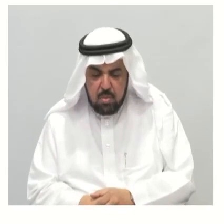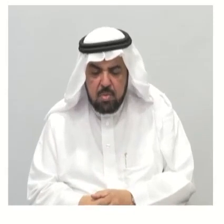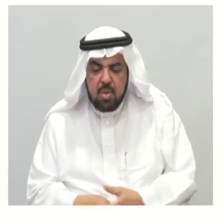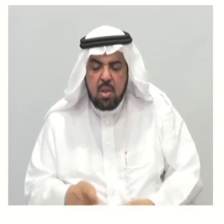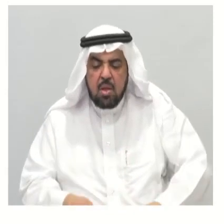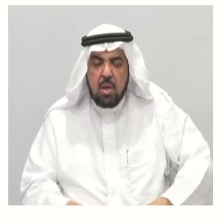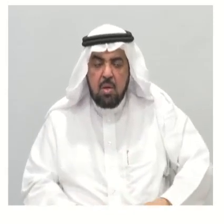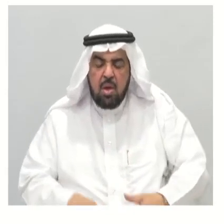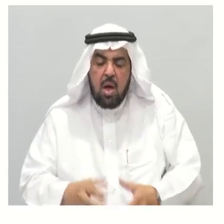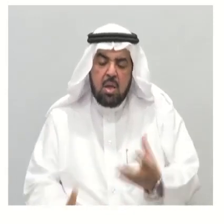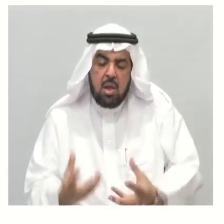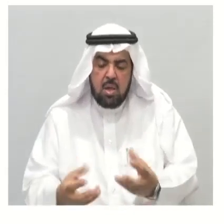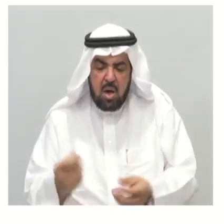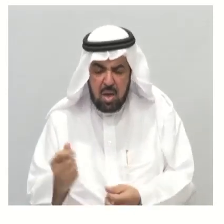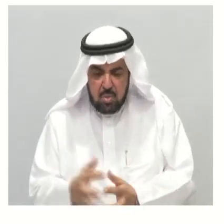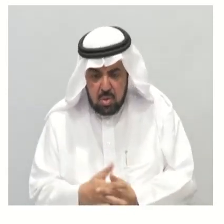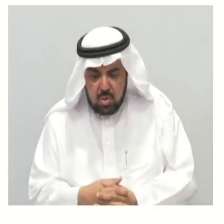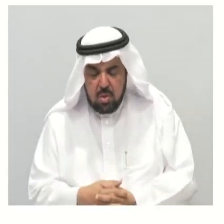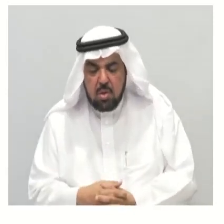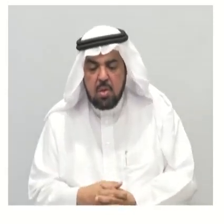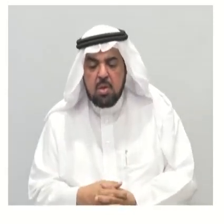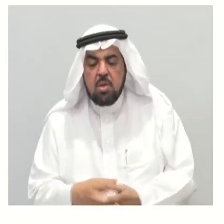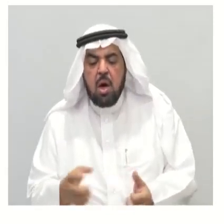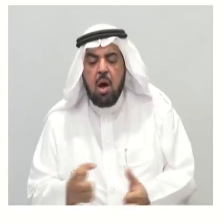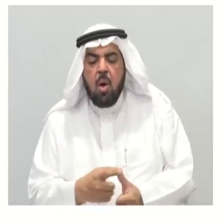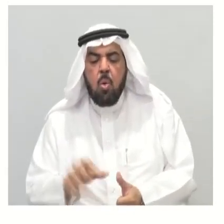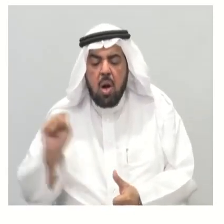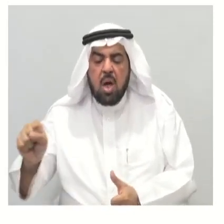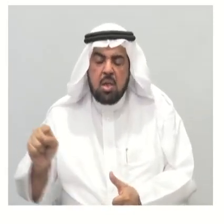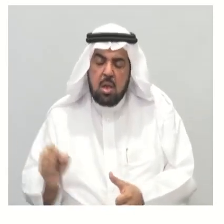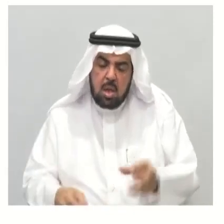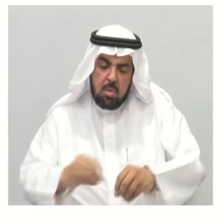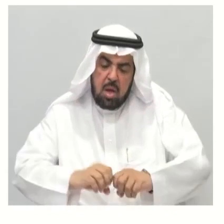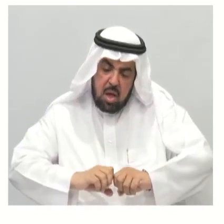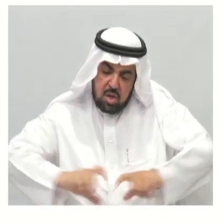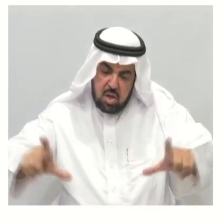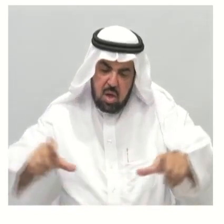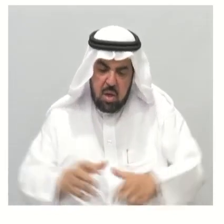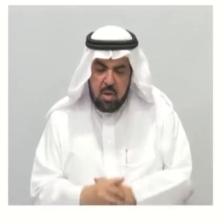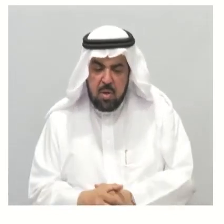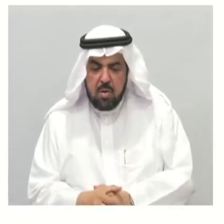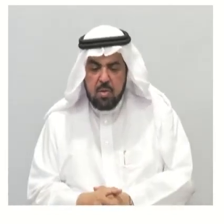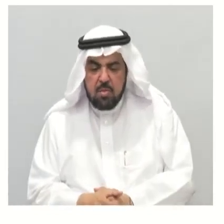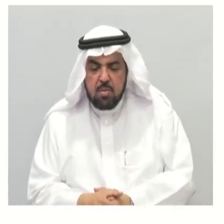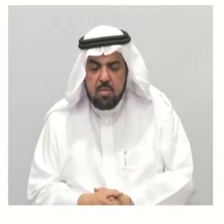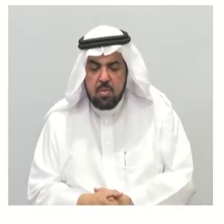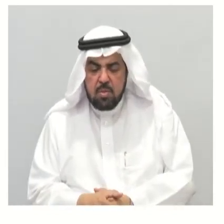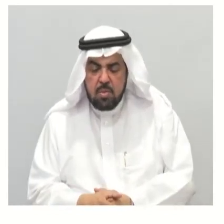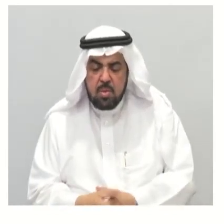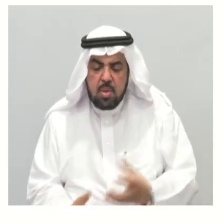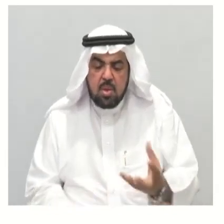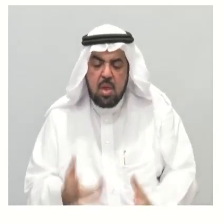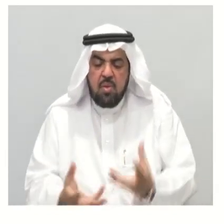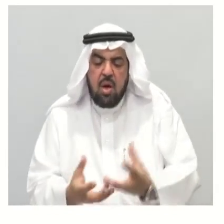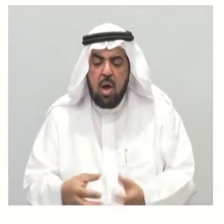في حالة الاحتراق. إذن أول خاصية كيميائية شائعة ما هي؟ يتفاعل